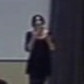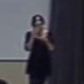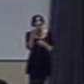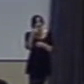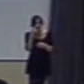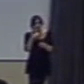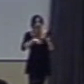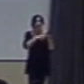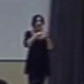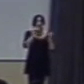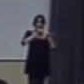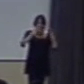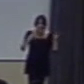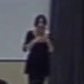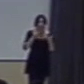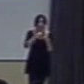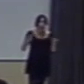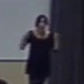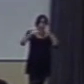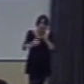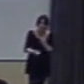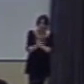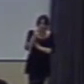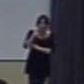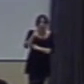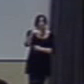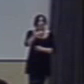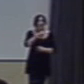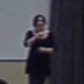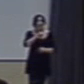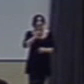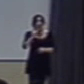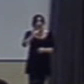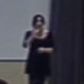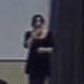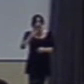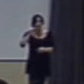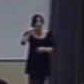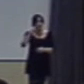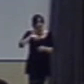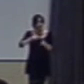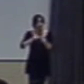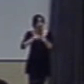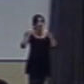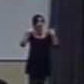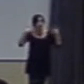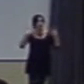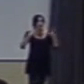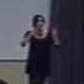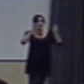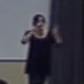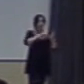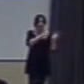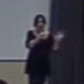i internet. És cofundadora del col·lectiu periodístic Barcelona Media Lab, que promou precisament la reflexió sobre l'impacte de la tecnologia a